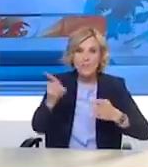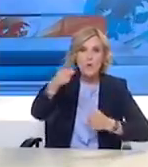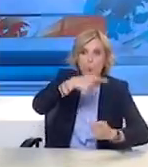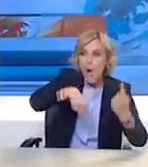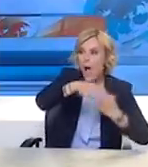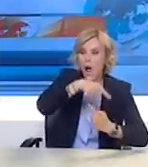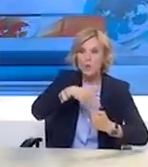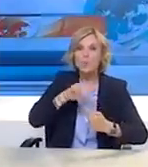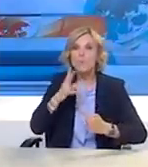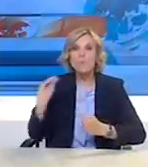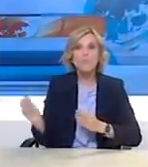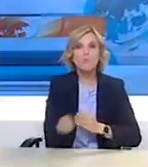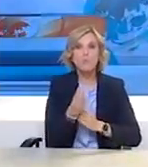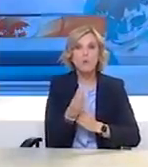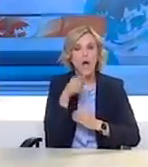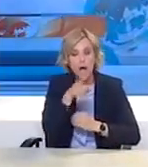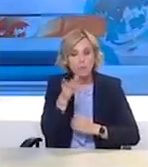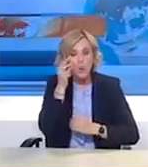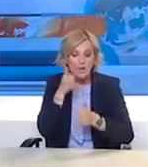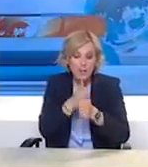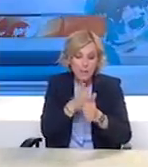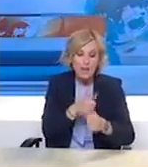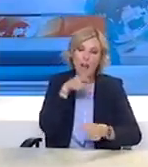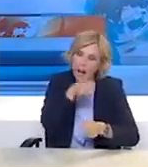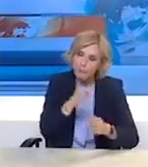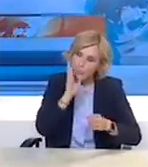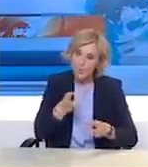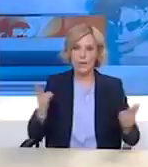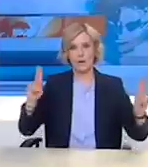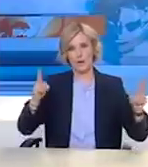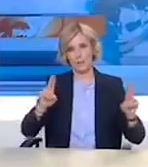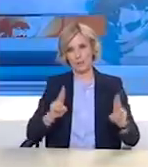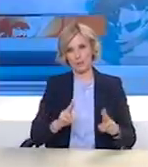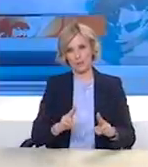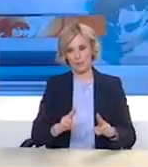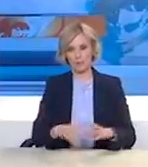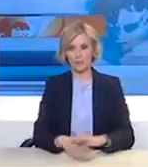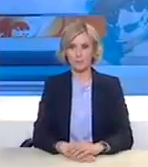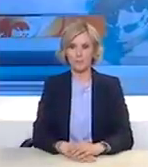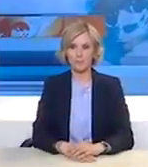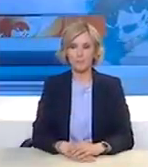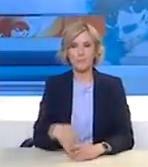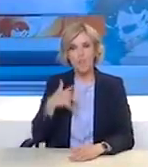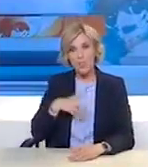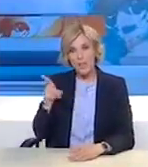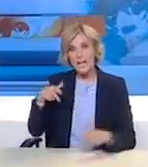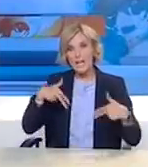και εισαγωγή σε μια χώρα, ώστε να περιοριστεί κατ' επέκταση η εξάπλωσή της. Δεν ξέρω αν θέλετε να πείτε κάτι, Υπουργέ.